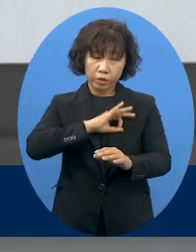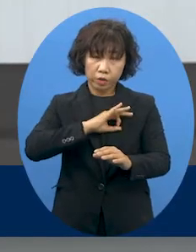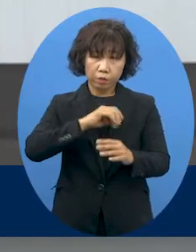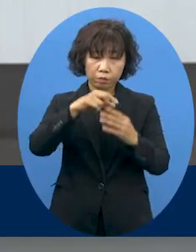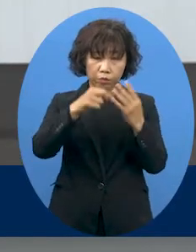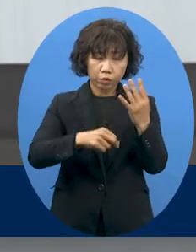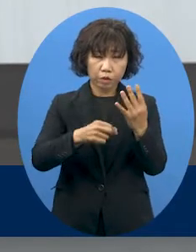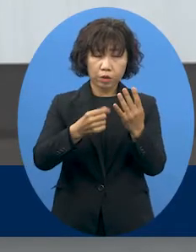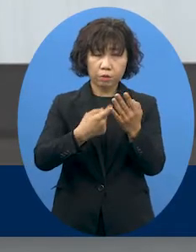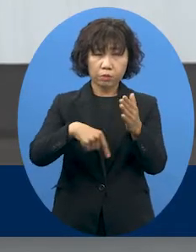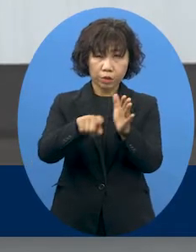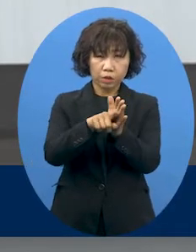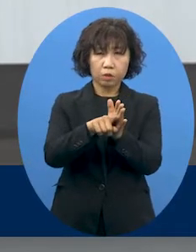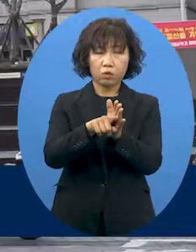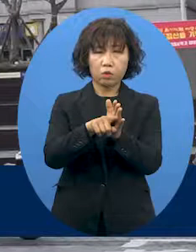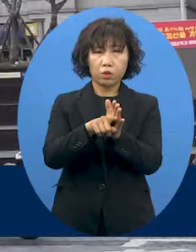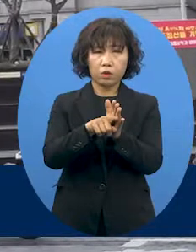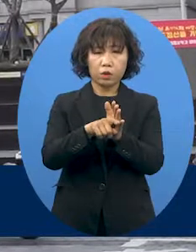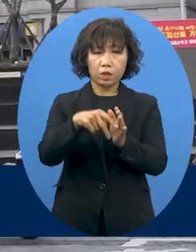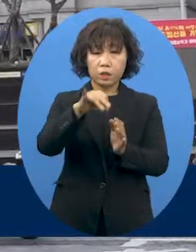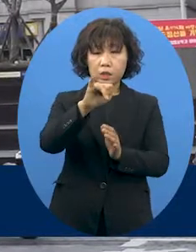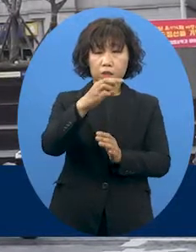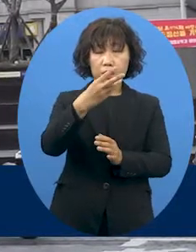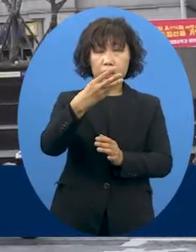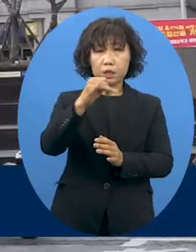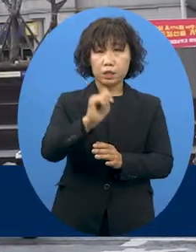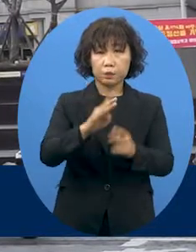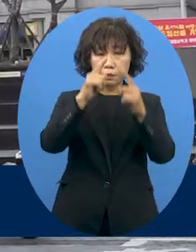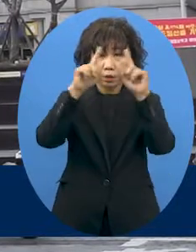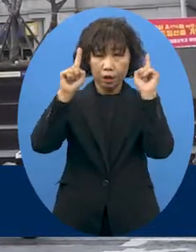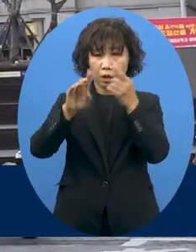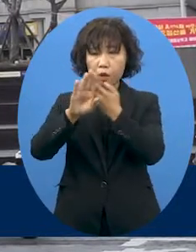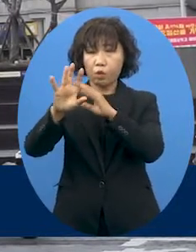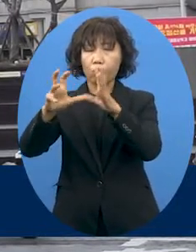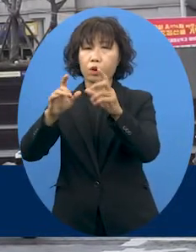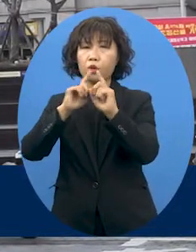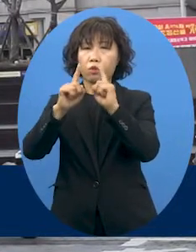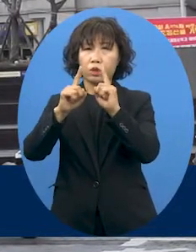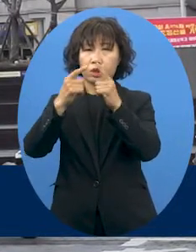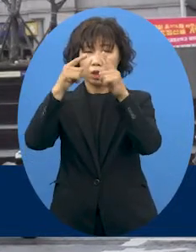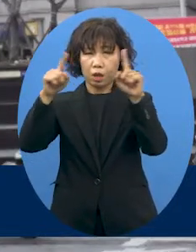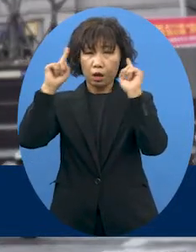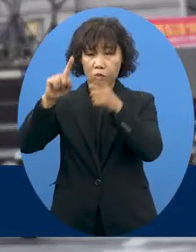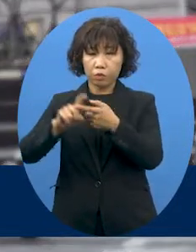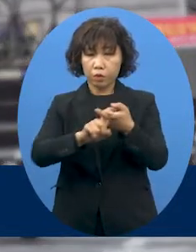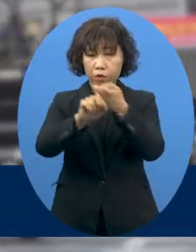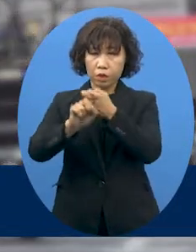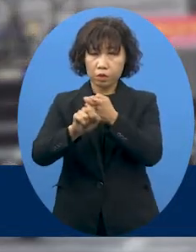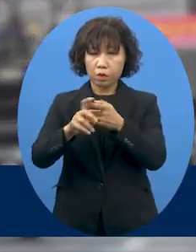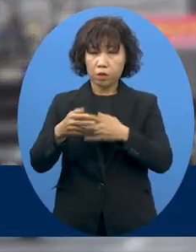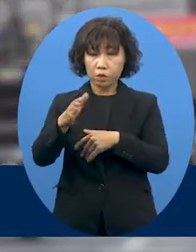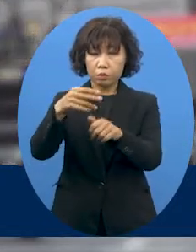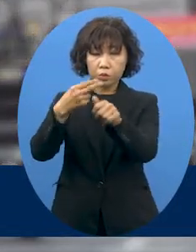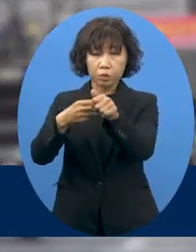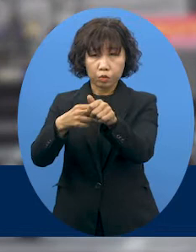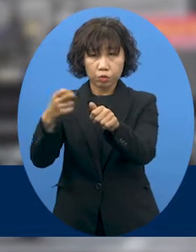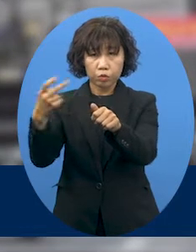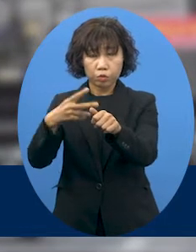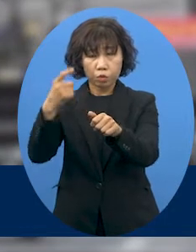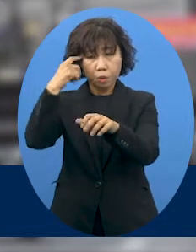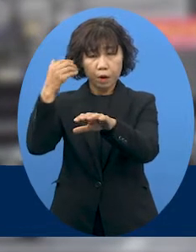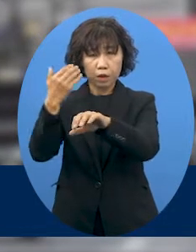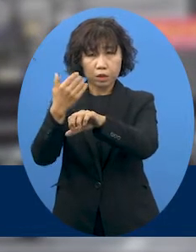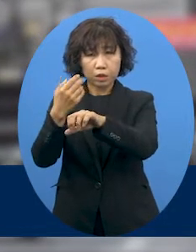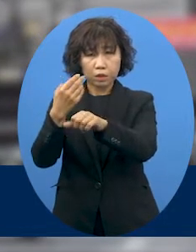높은 평생학습 프로그램을 제공하기 위해 서울시립대학교 한국외국어대학교 와 연계해 전문 교수진과 박사